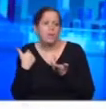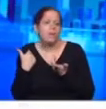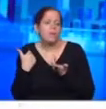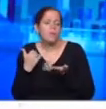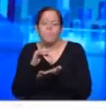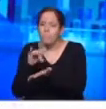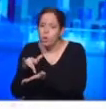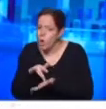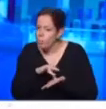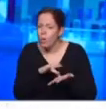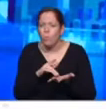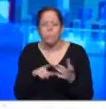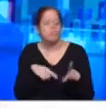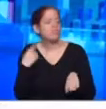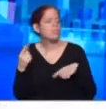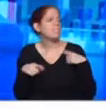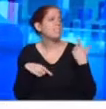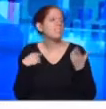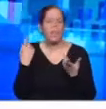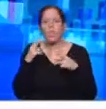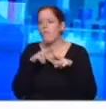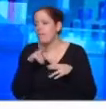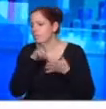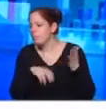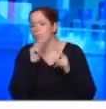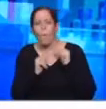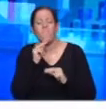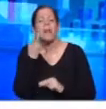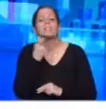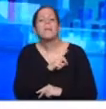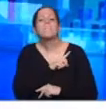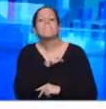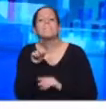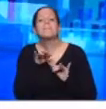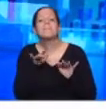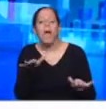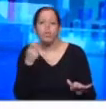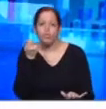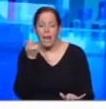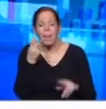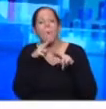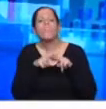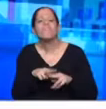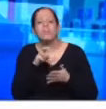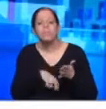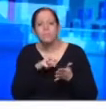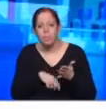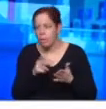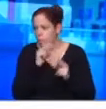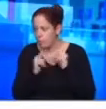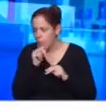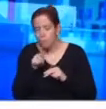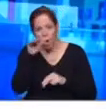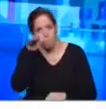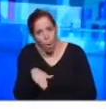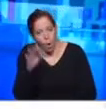בכל מקום משתחצן, עודפי מיסים, דיברו כבר על 20 מיליארד שקלים עודפי מיסים. אנחנו מדברים פה על